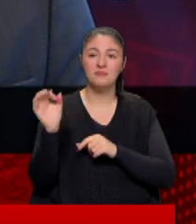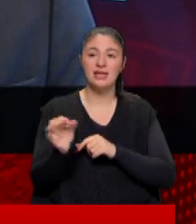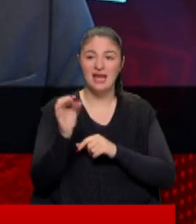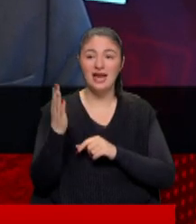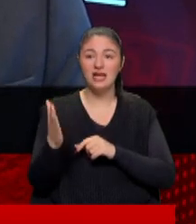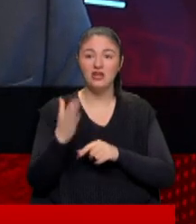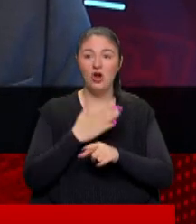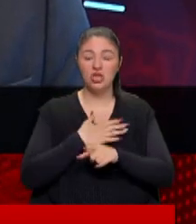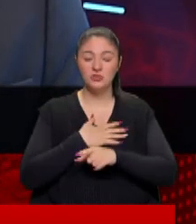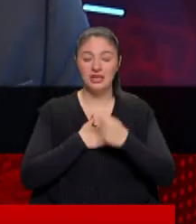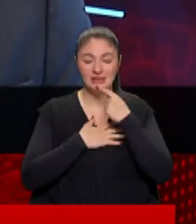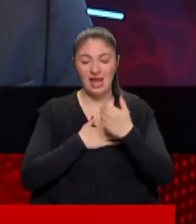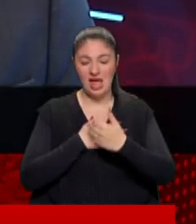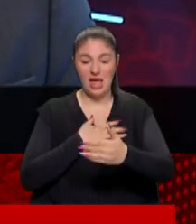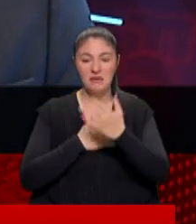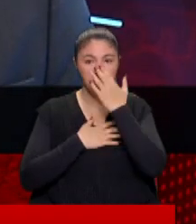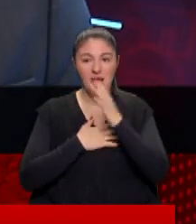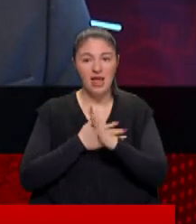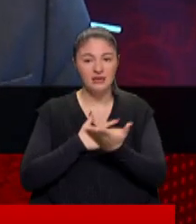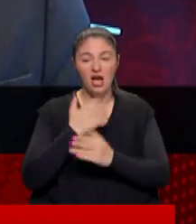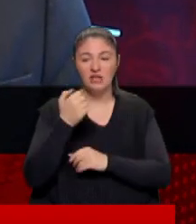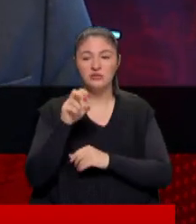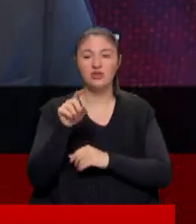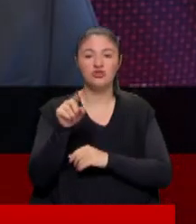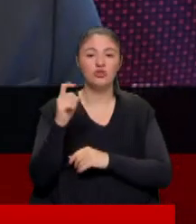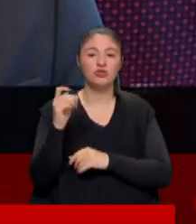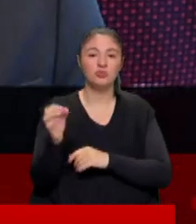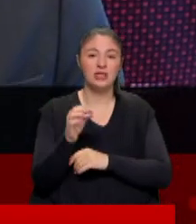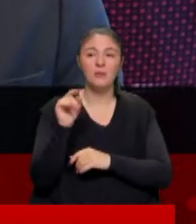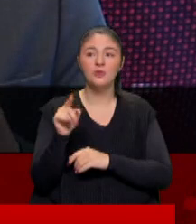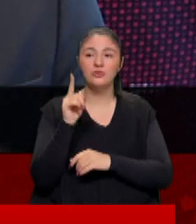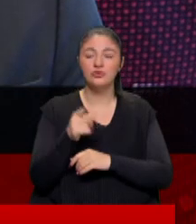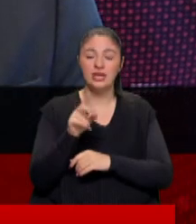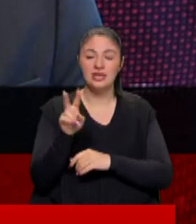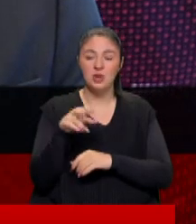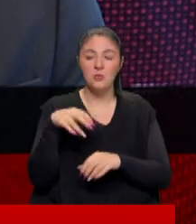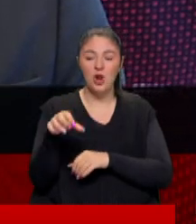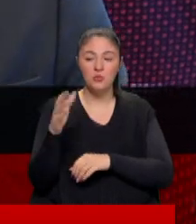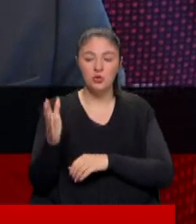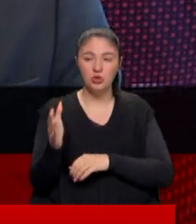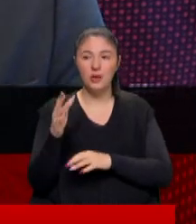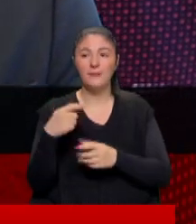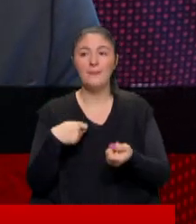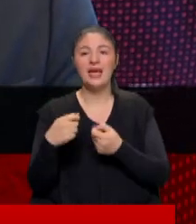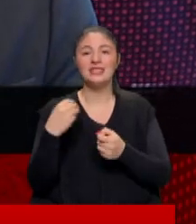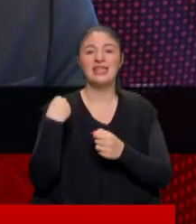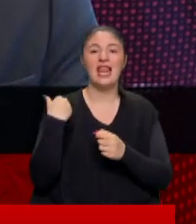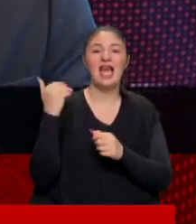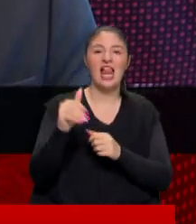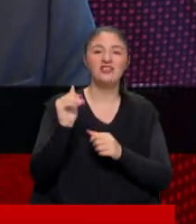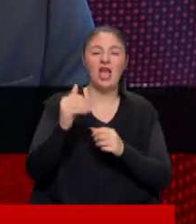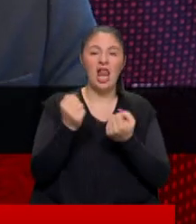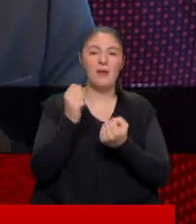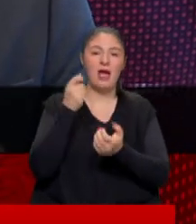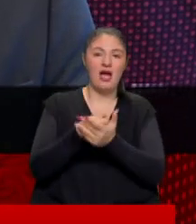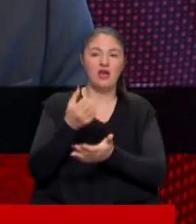milyarken önümüzdeki yıl beklenti 68.9 milyar. Bunun %20'lik kısmının piyasaya yeni girecek araçlar